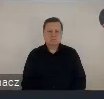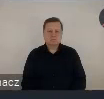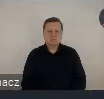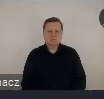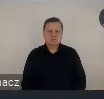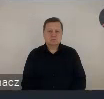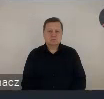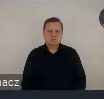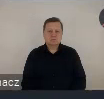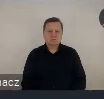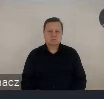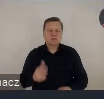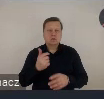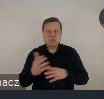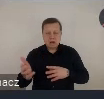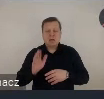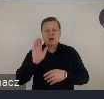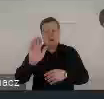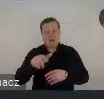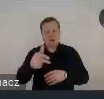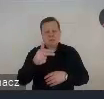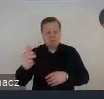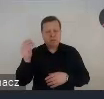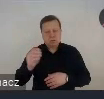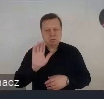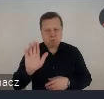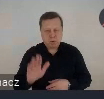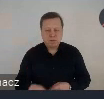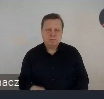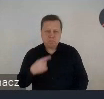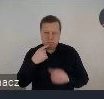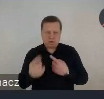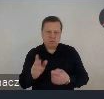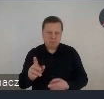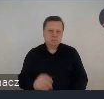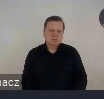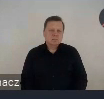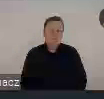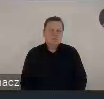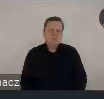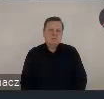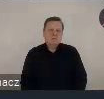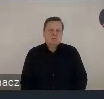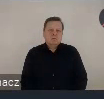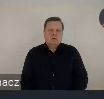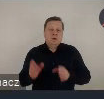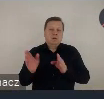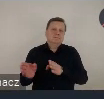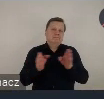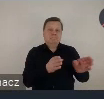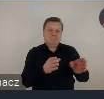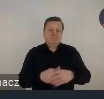do tego tematu wrócimy, bo to też jest dosyć istotny temat. Natomiast